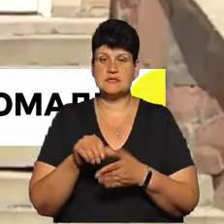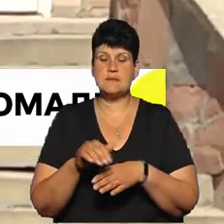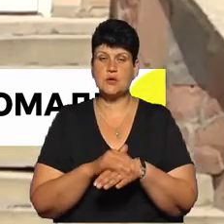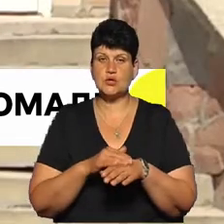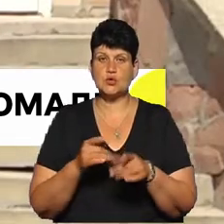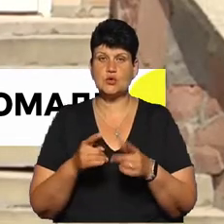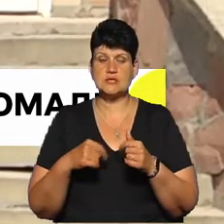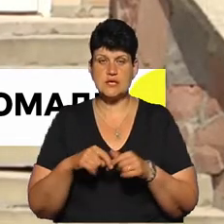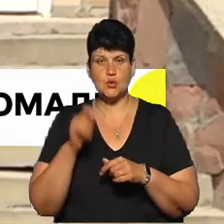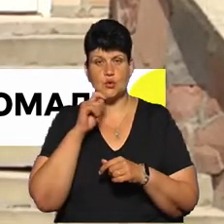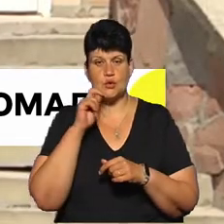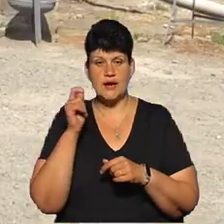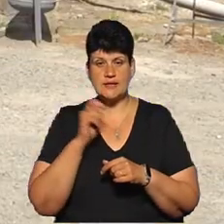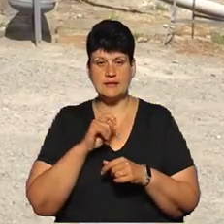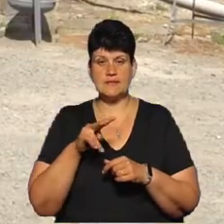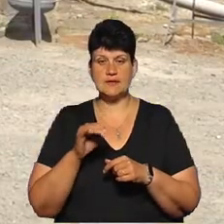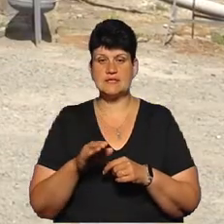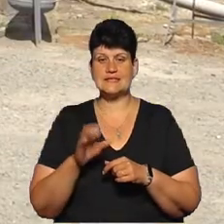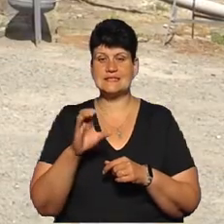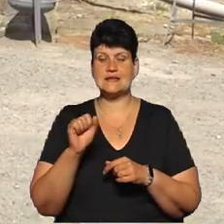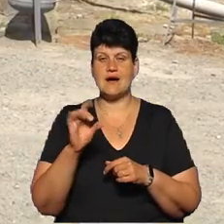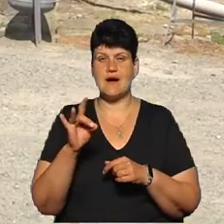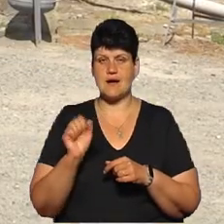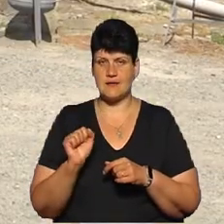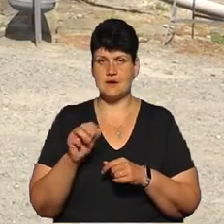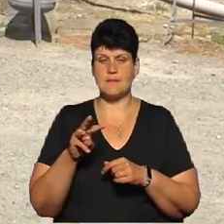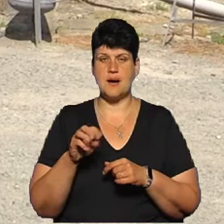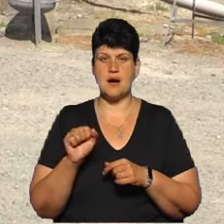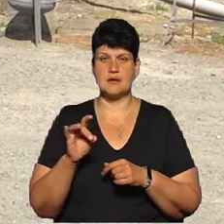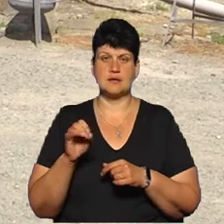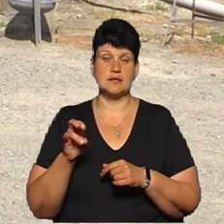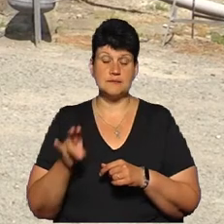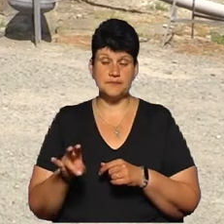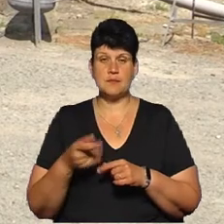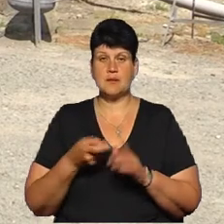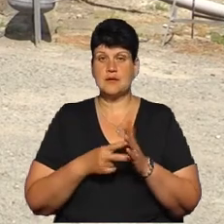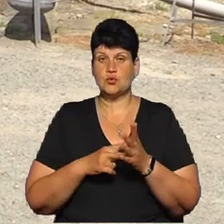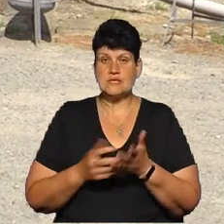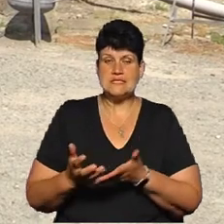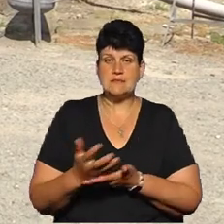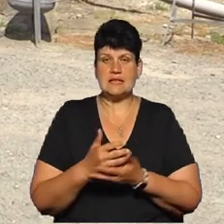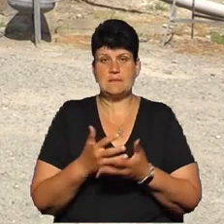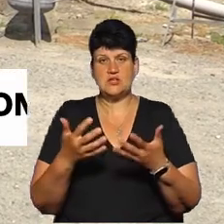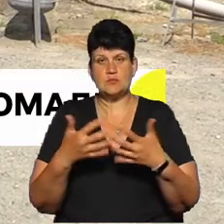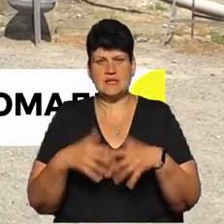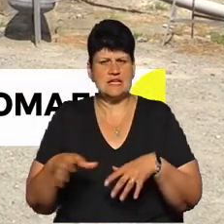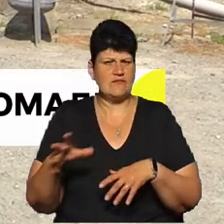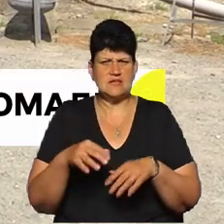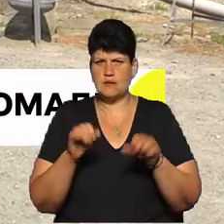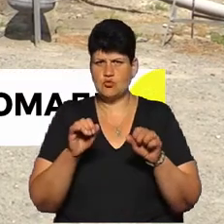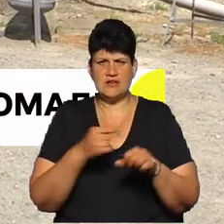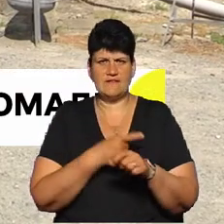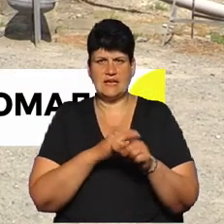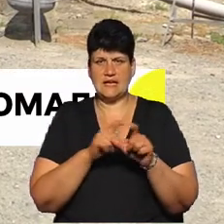Ukraine Relief Effort Сара Мартін. Ми плануємо зібрати якомога більше обладнання зі всіх можливих лікарень